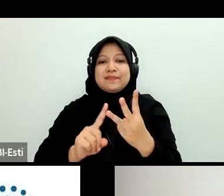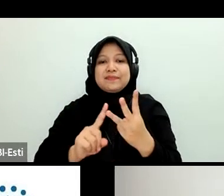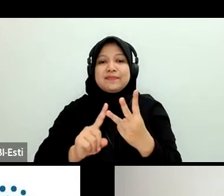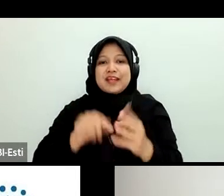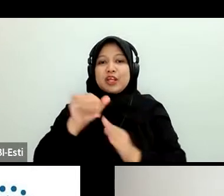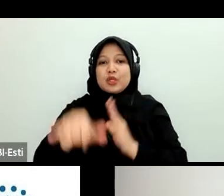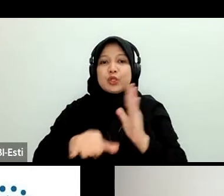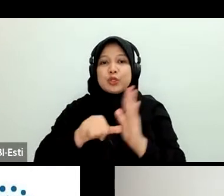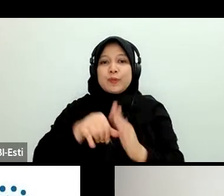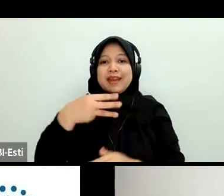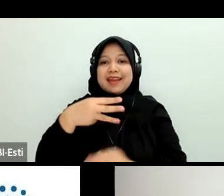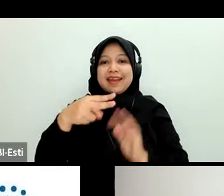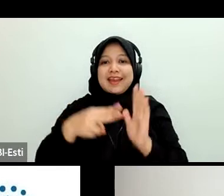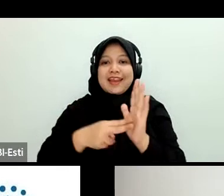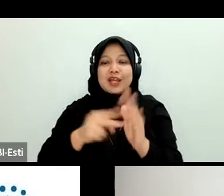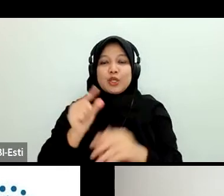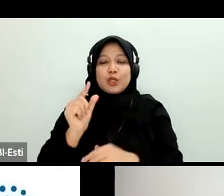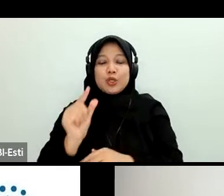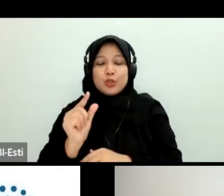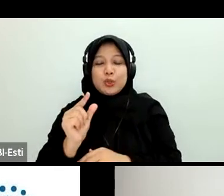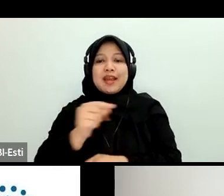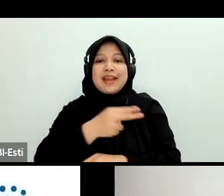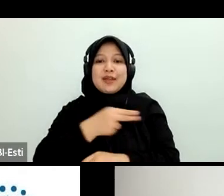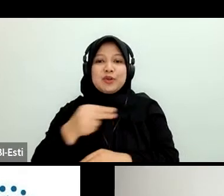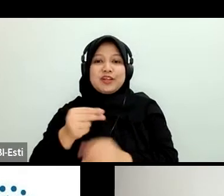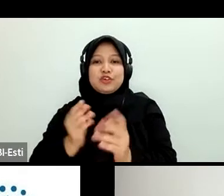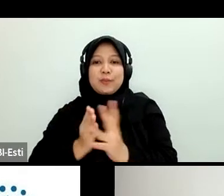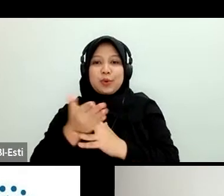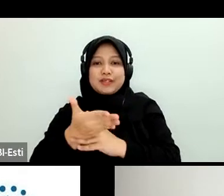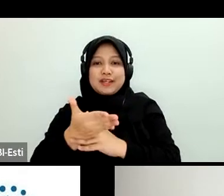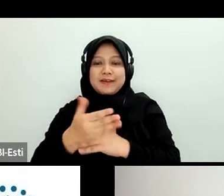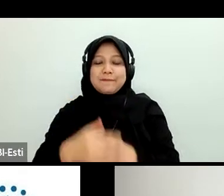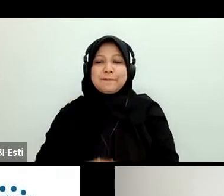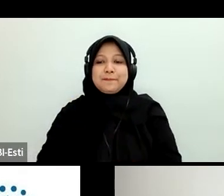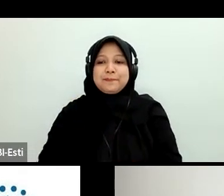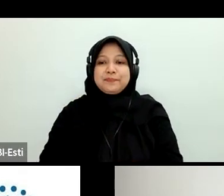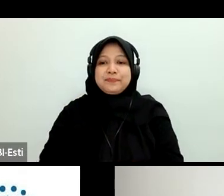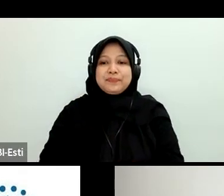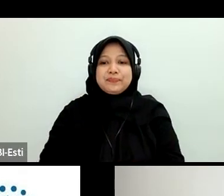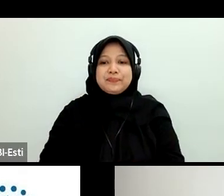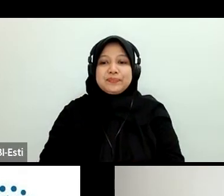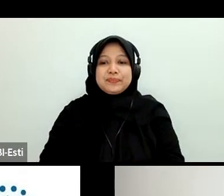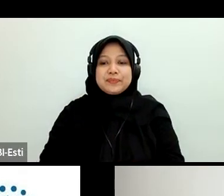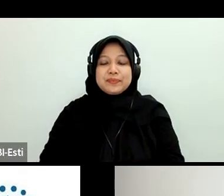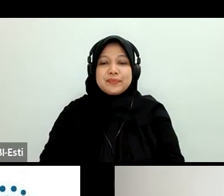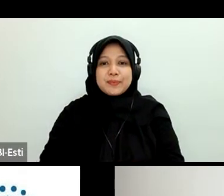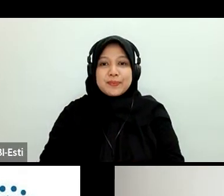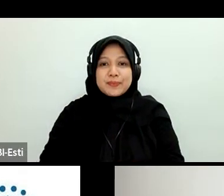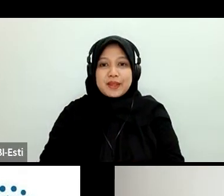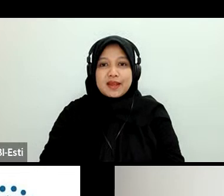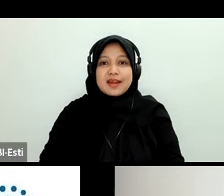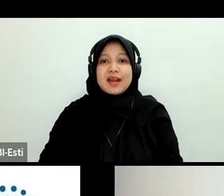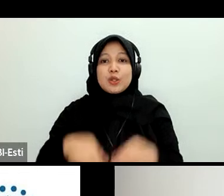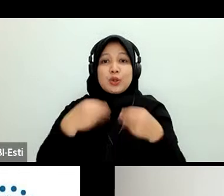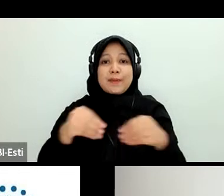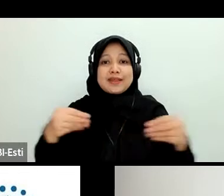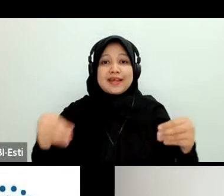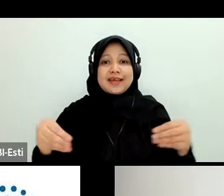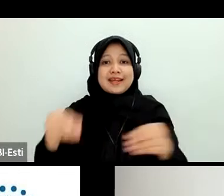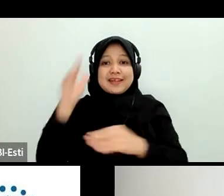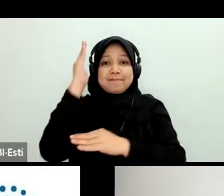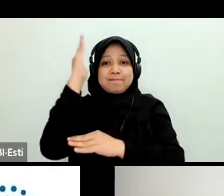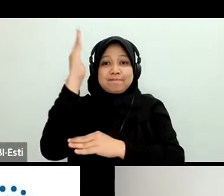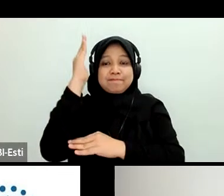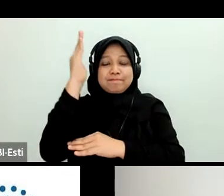Project karena ini merupakan bagian dari forum kajian pembangunan materi paparan narasumber sudah